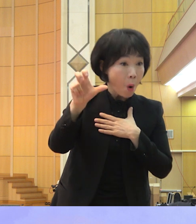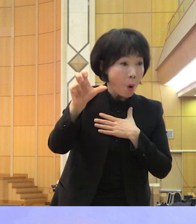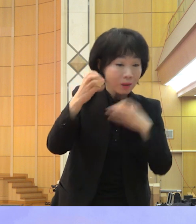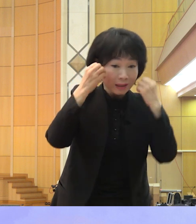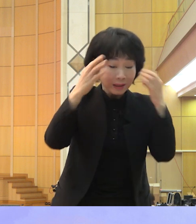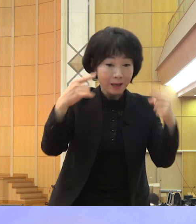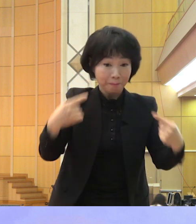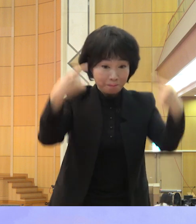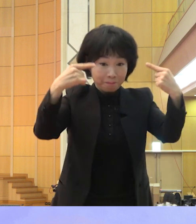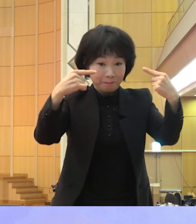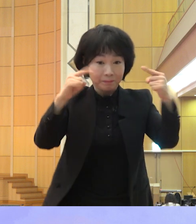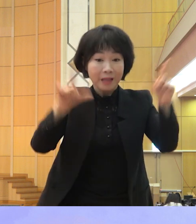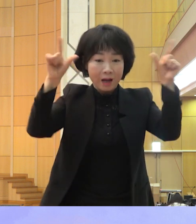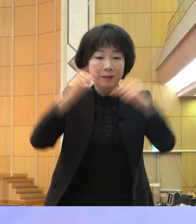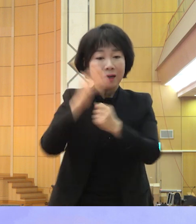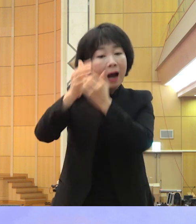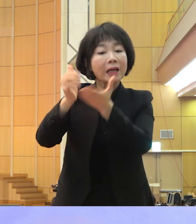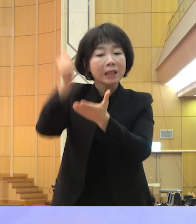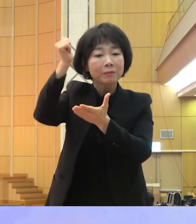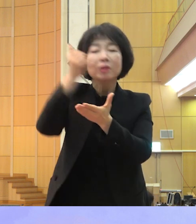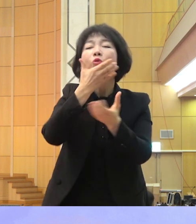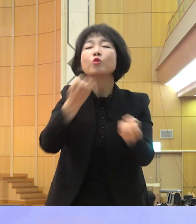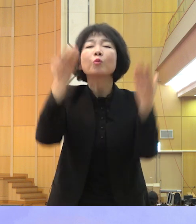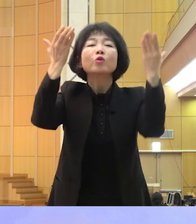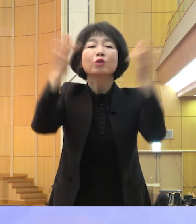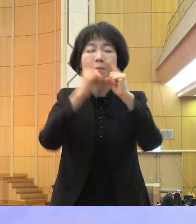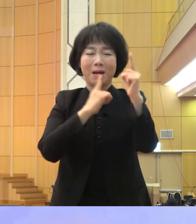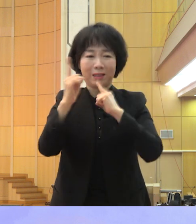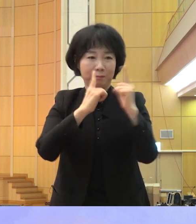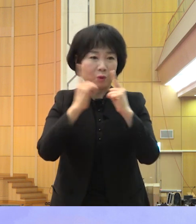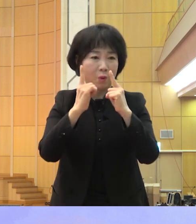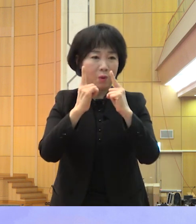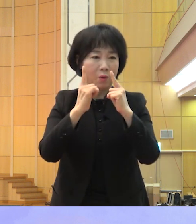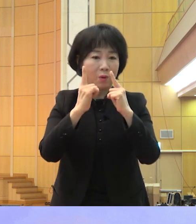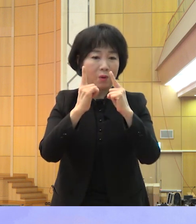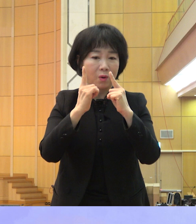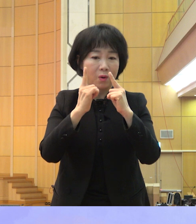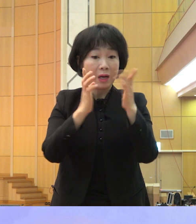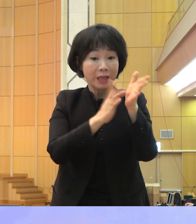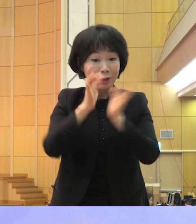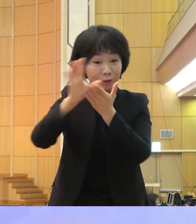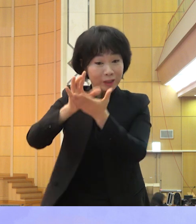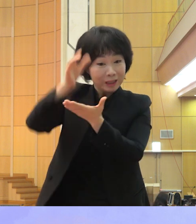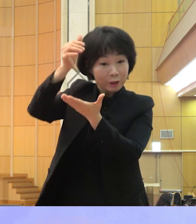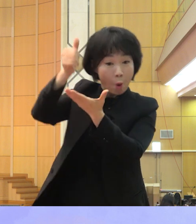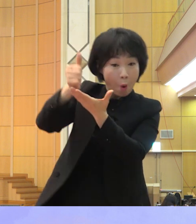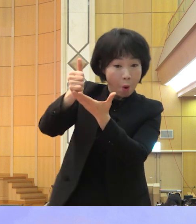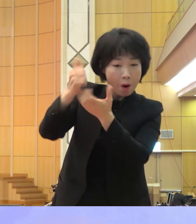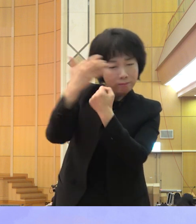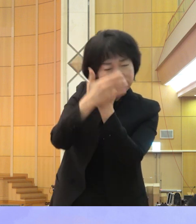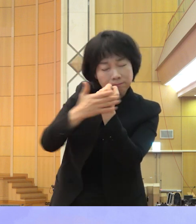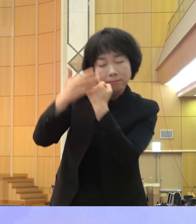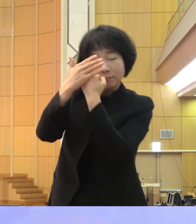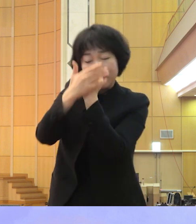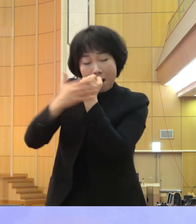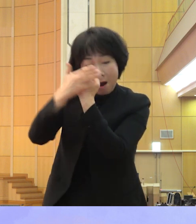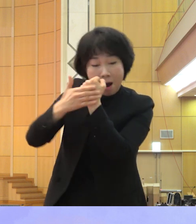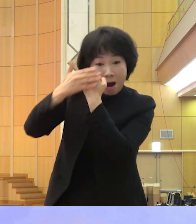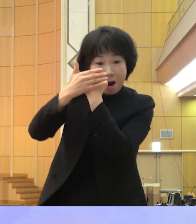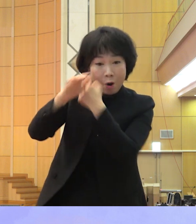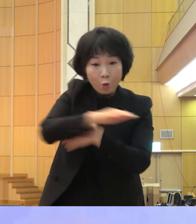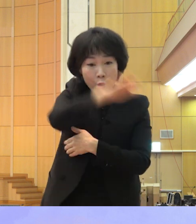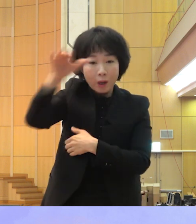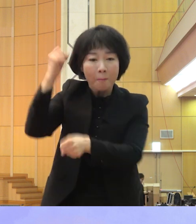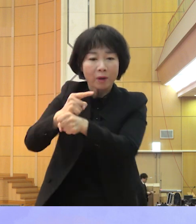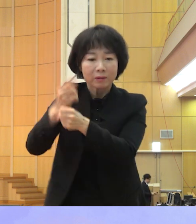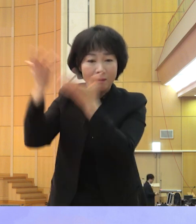2025년도 새해 하나님께서 축복의 말씀으로 예수 그리스도 은총이